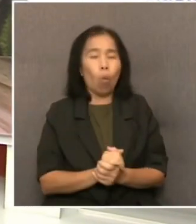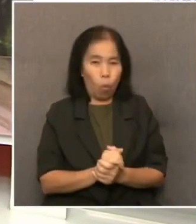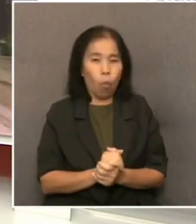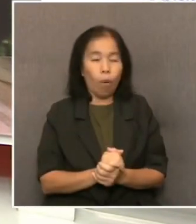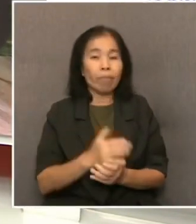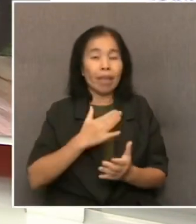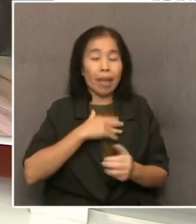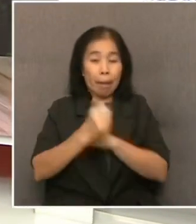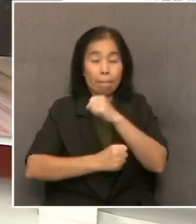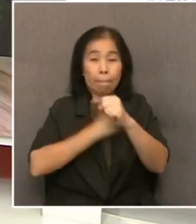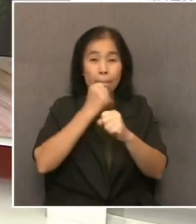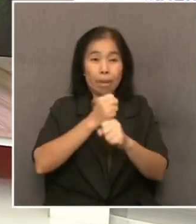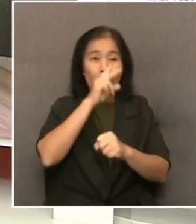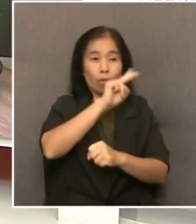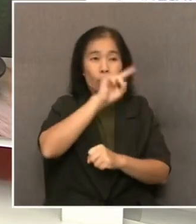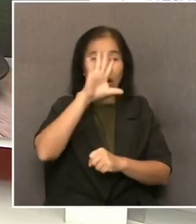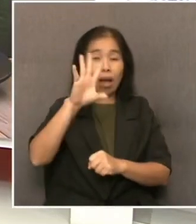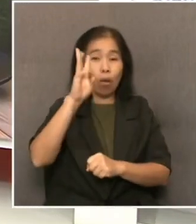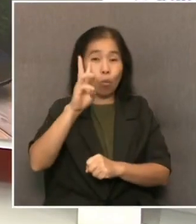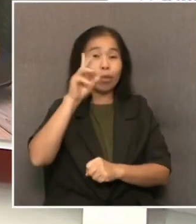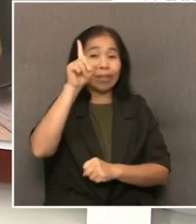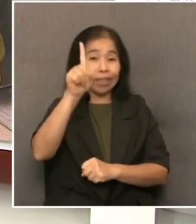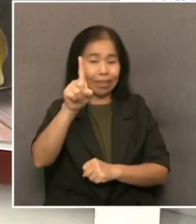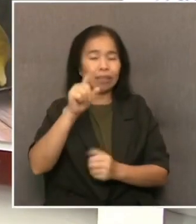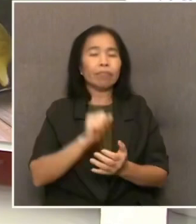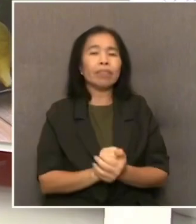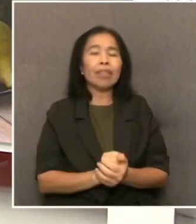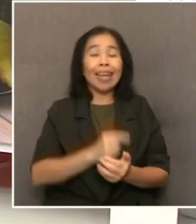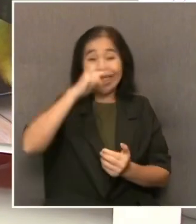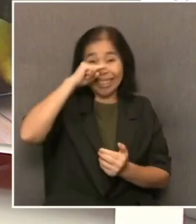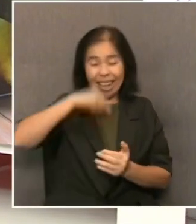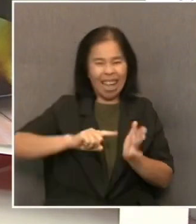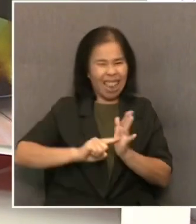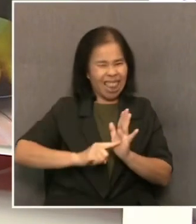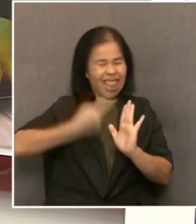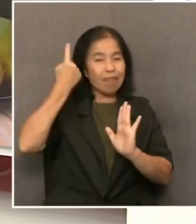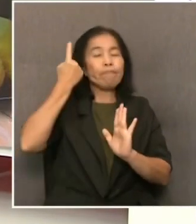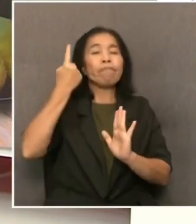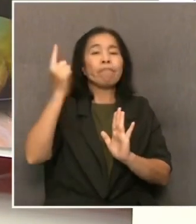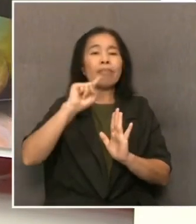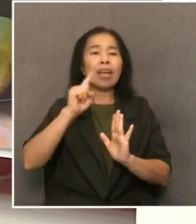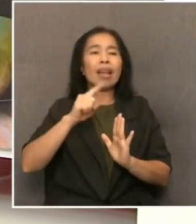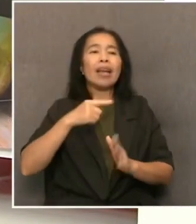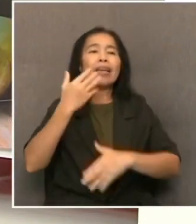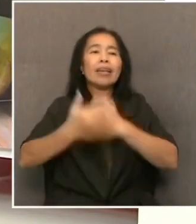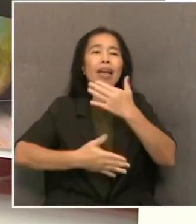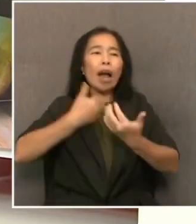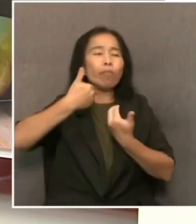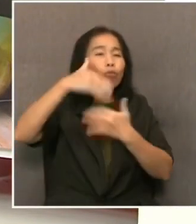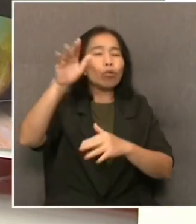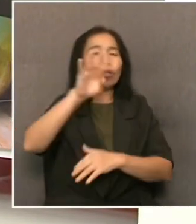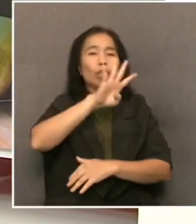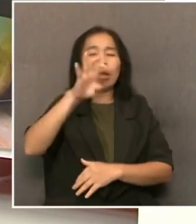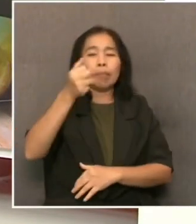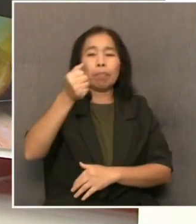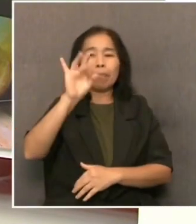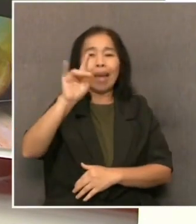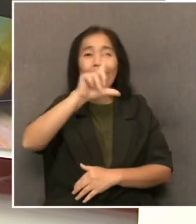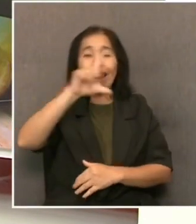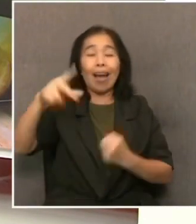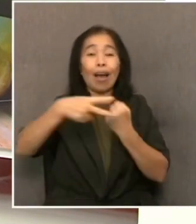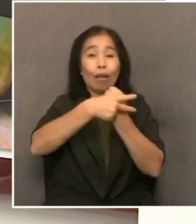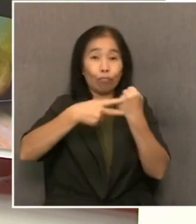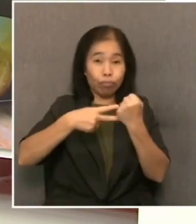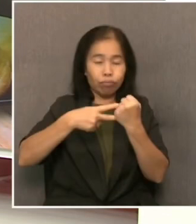ตั้งแต่ปี 2561เลยนะคะตอนนั้นเนี่ยเราก็ขายกันอยู่ที่ประมาณ 418ล้านดอลลาร์ขยายตัวเพิ่ม